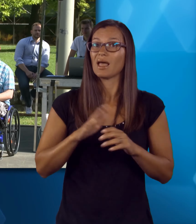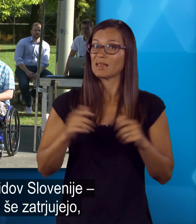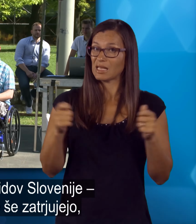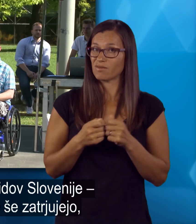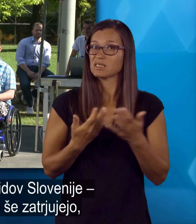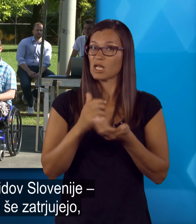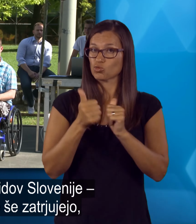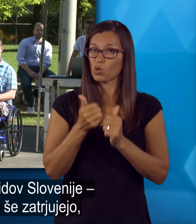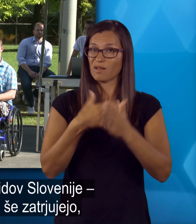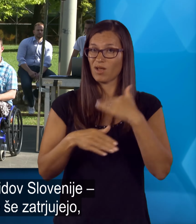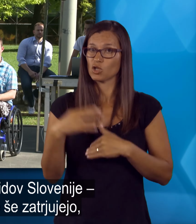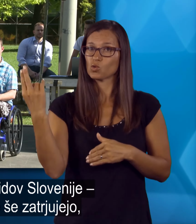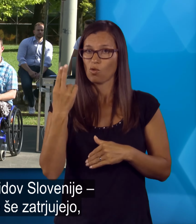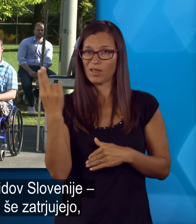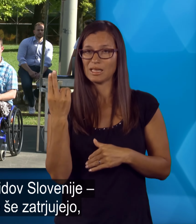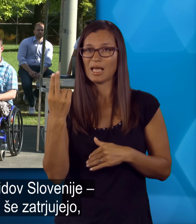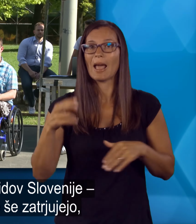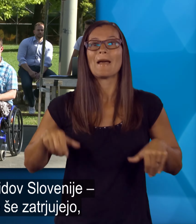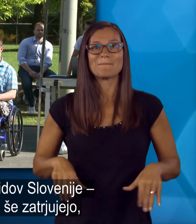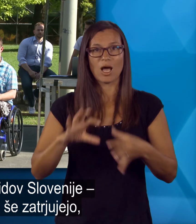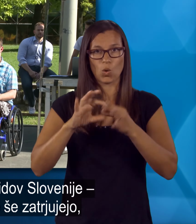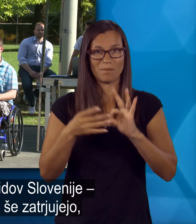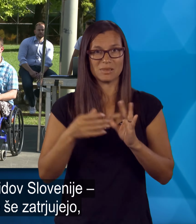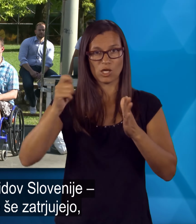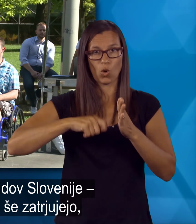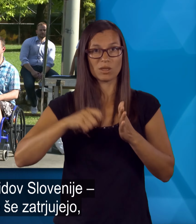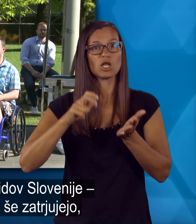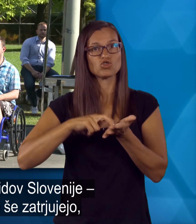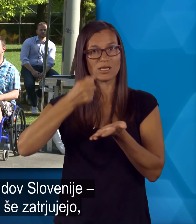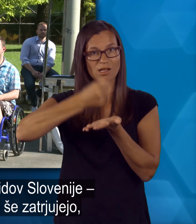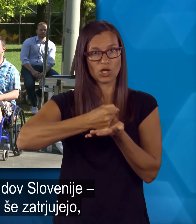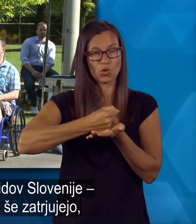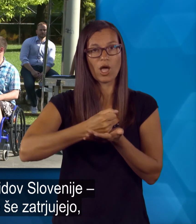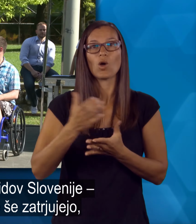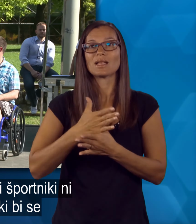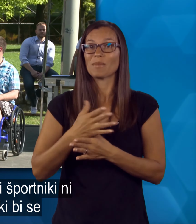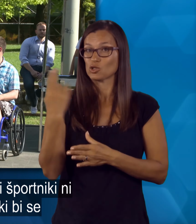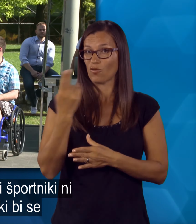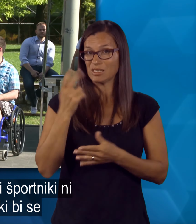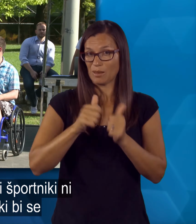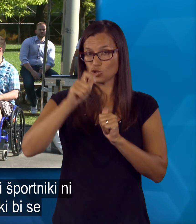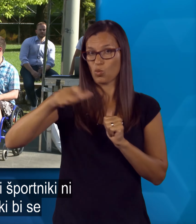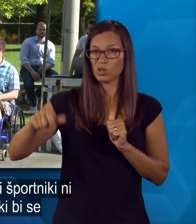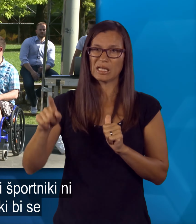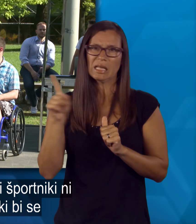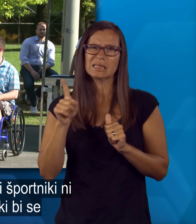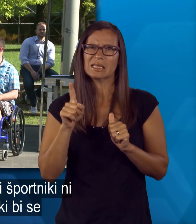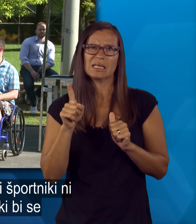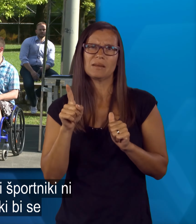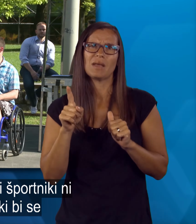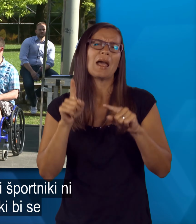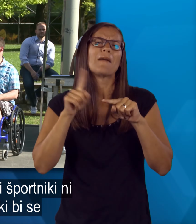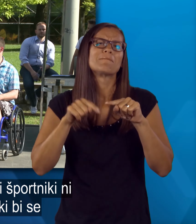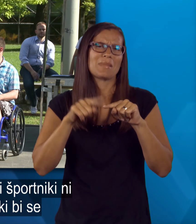Na zvezi za šport invalidov Slovenije, paraolimpijski komite, še zatrjujejo, da med slovenskimi